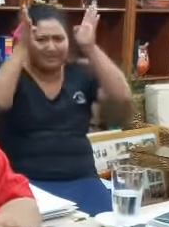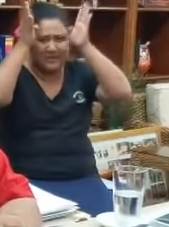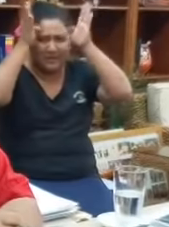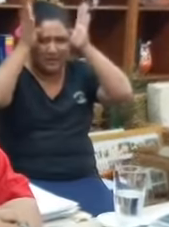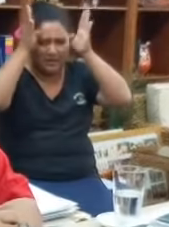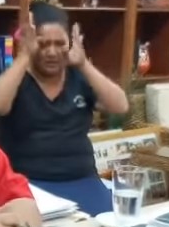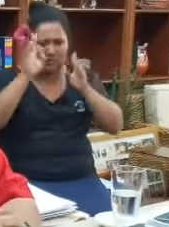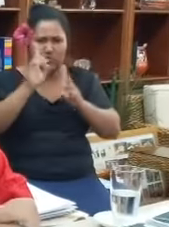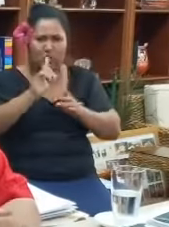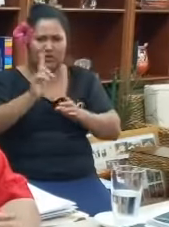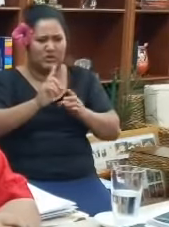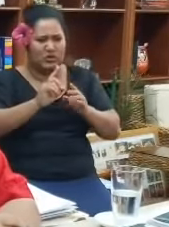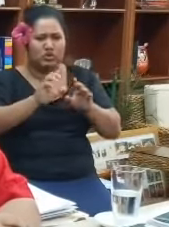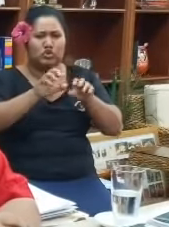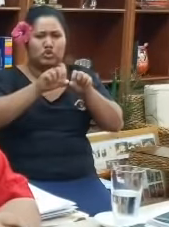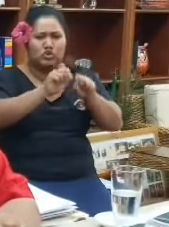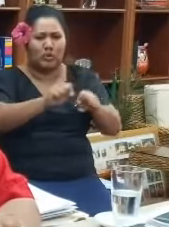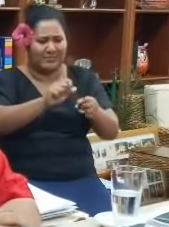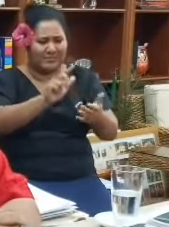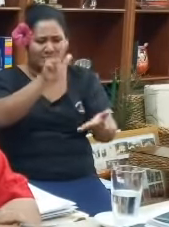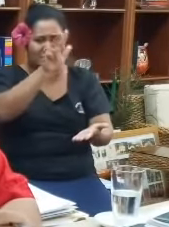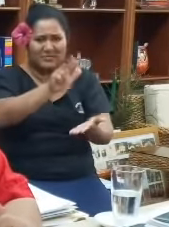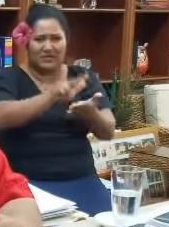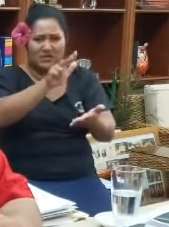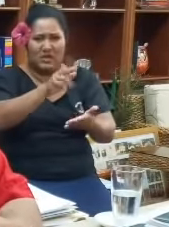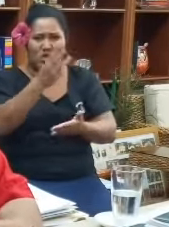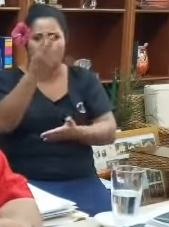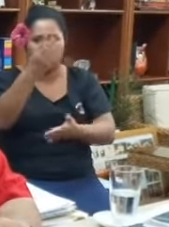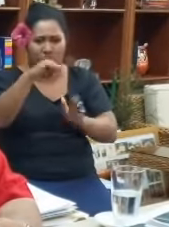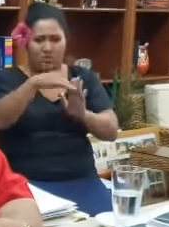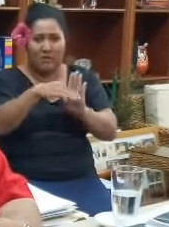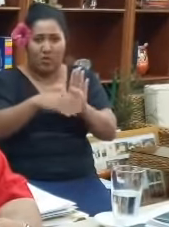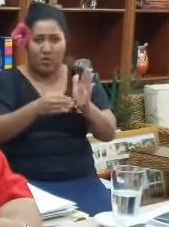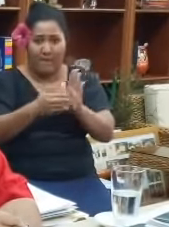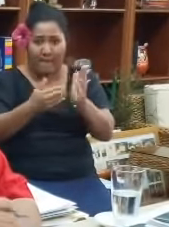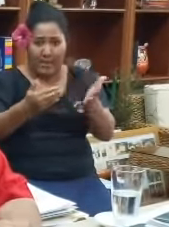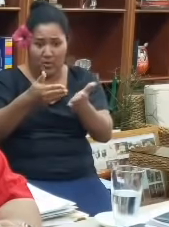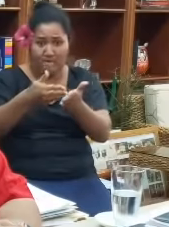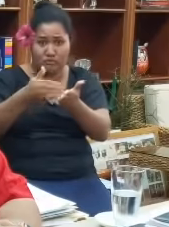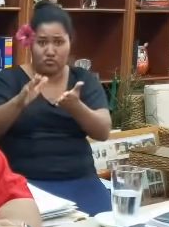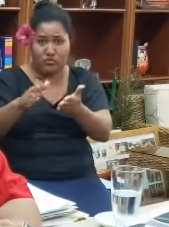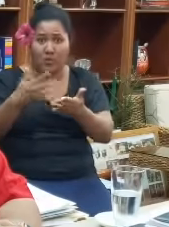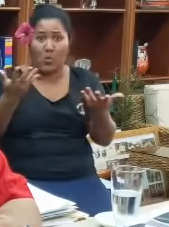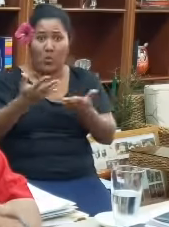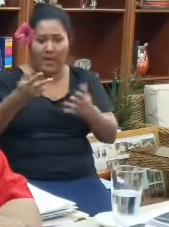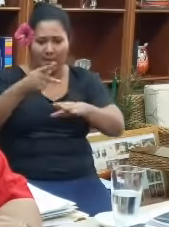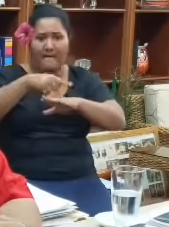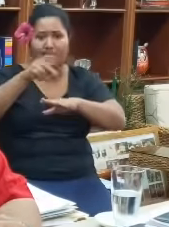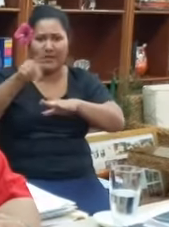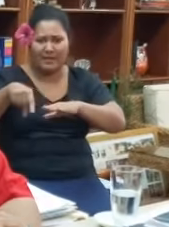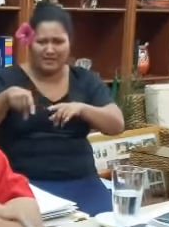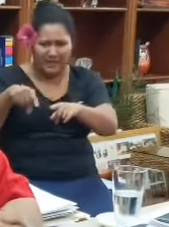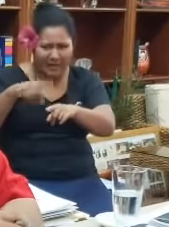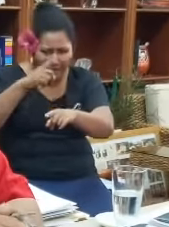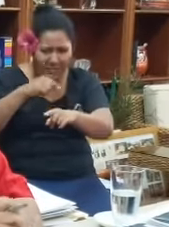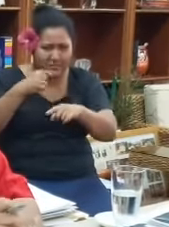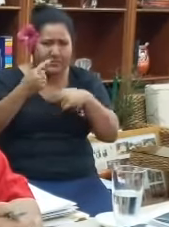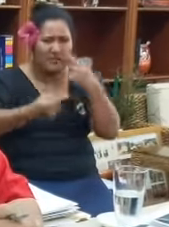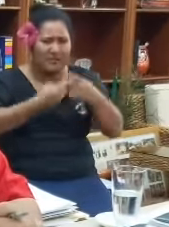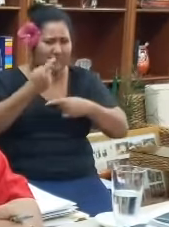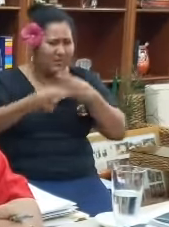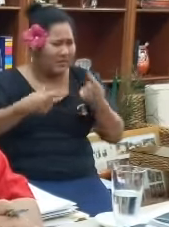nio tula fono e tolu ia o pasi el mota e ma fai lo fionga ona e toi fa manino mai al mta upu le la